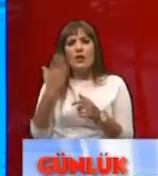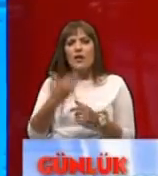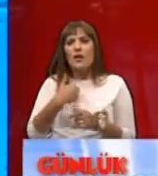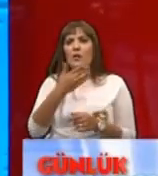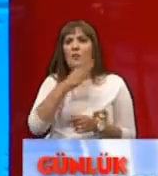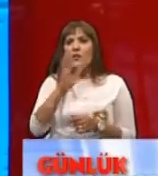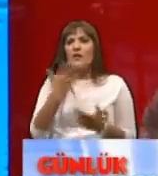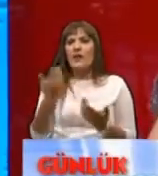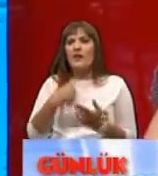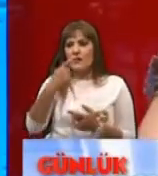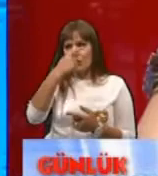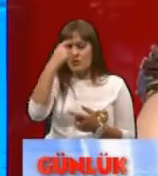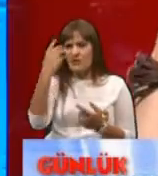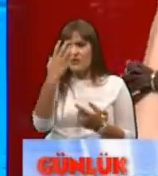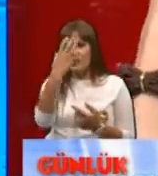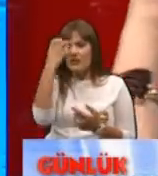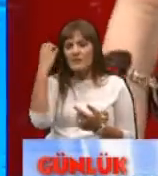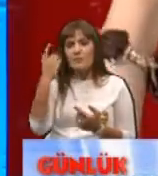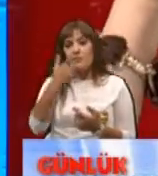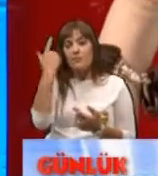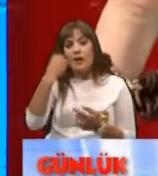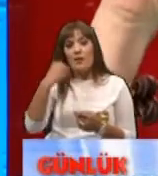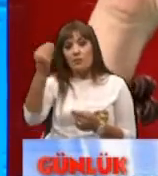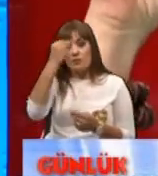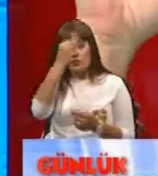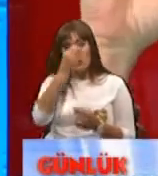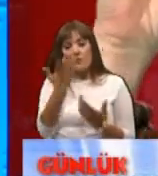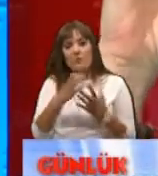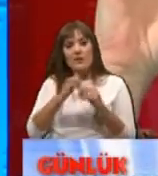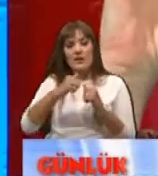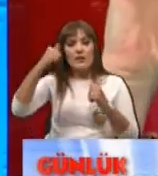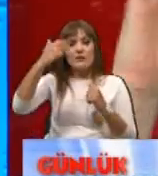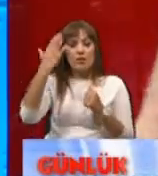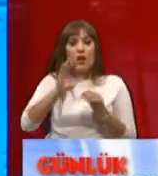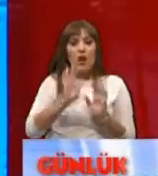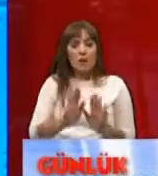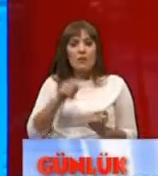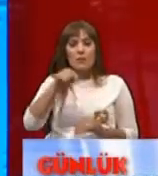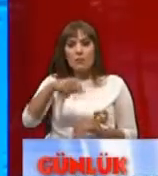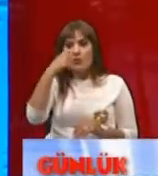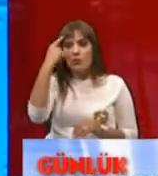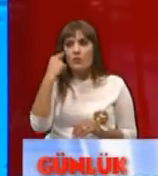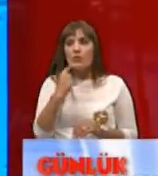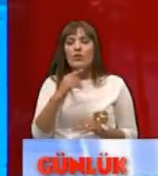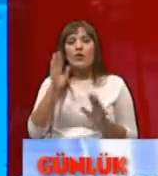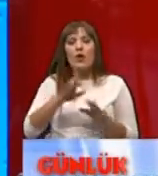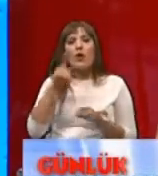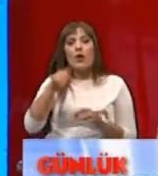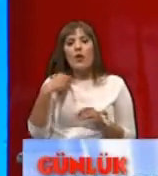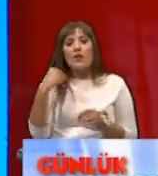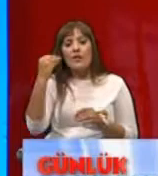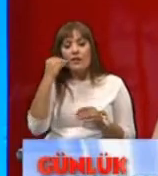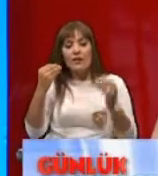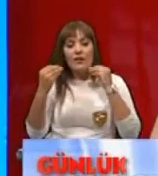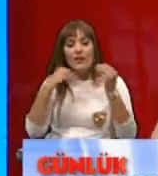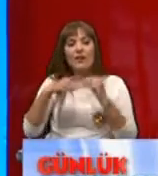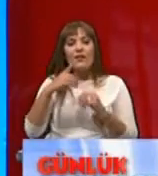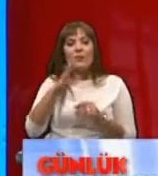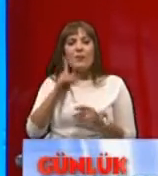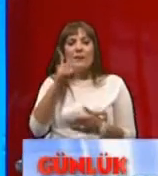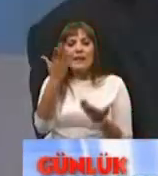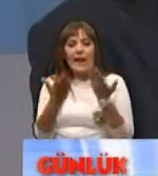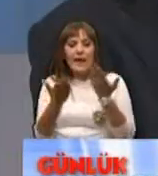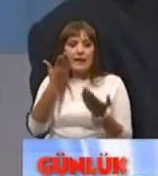durum. Yani hani şuradaki kırışıklık belki dolduruluyor ve genişletiliyor, açılıyor ama evet. buradakiler kalıyor bu sefer. Oraya değdi değmedi derken. Yani aslında bir